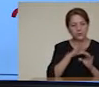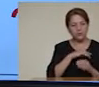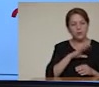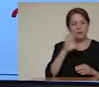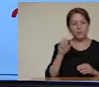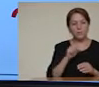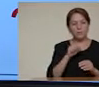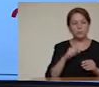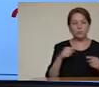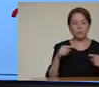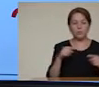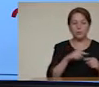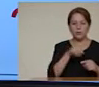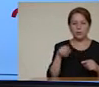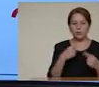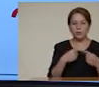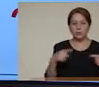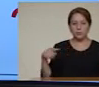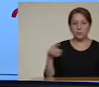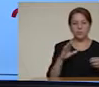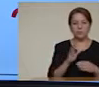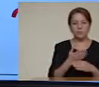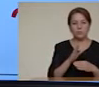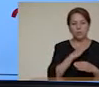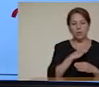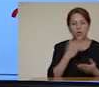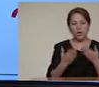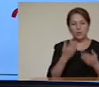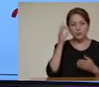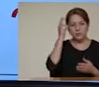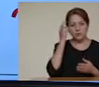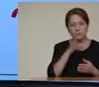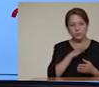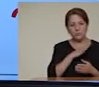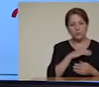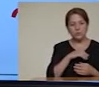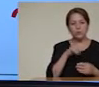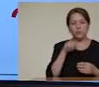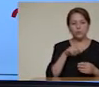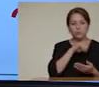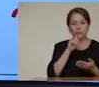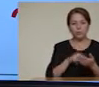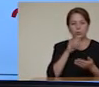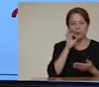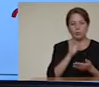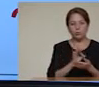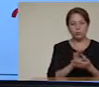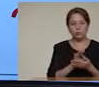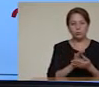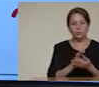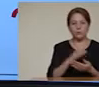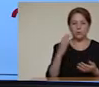ularni turlarga bo'lgan edik. Agar yodingizda bo'lsa, ushbu savolga ham to'g'ri javobni tezkorlik